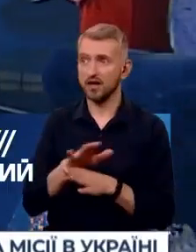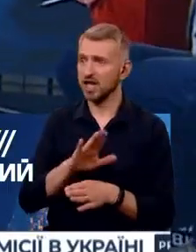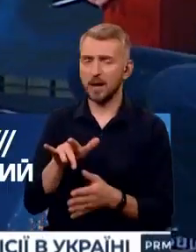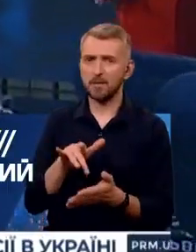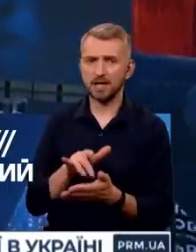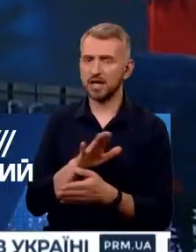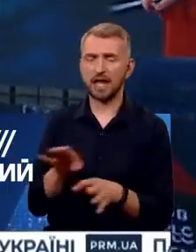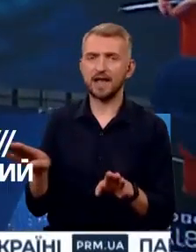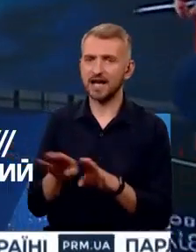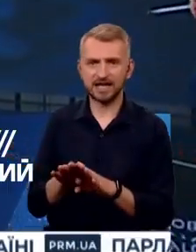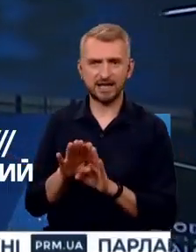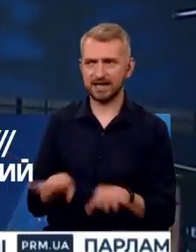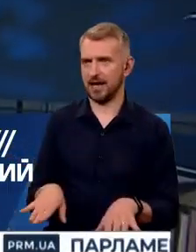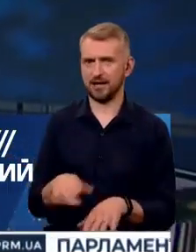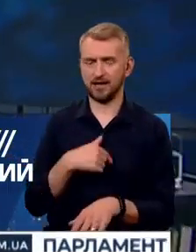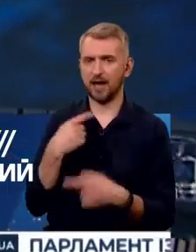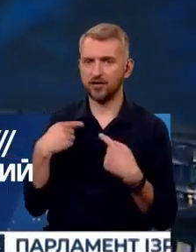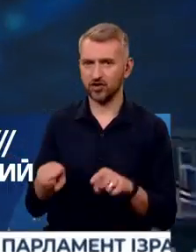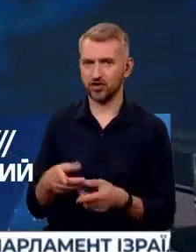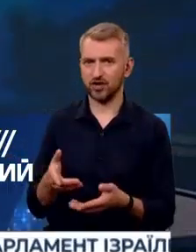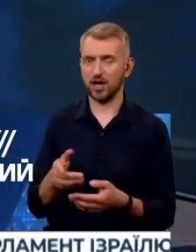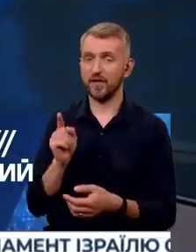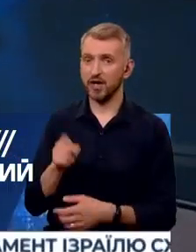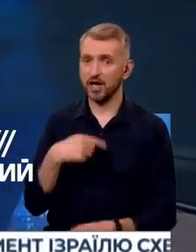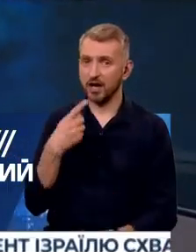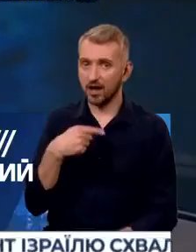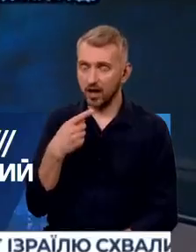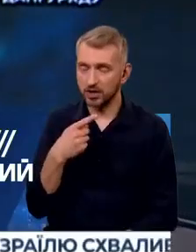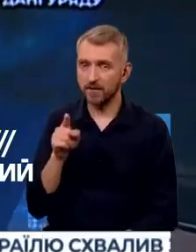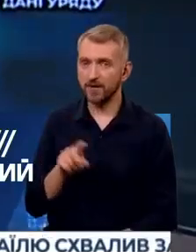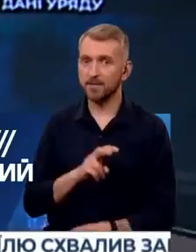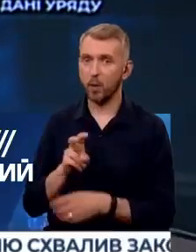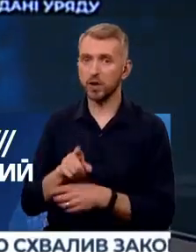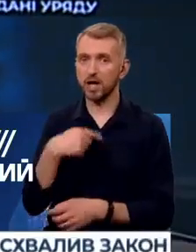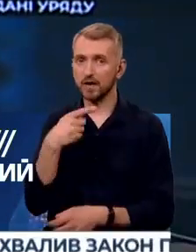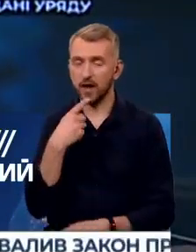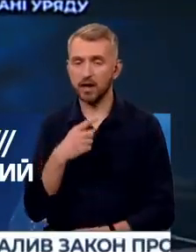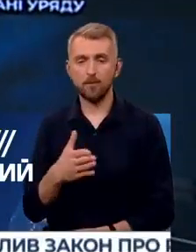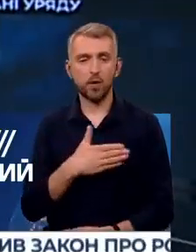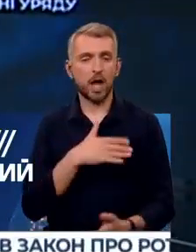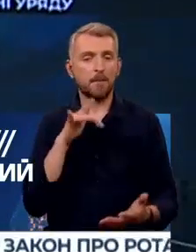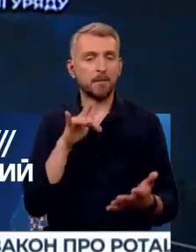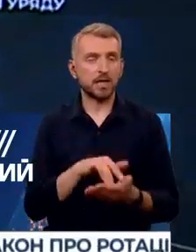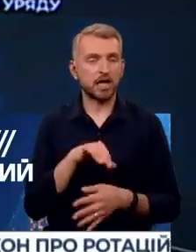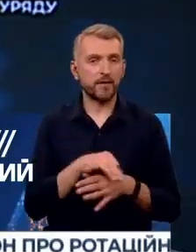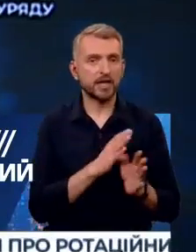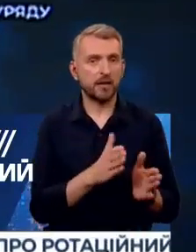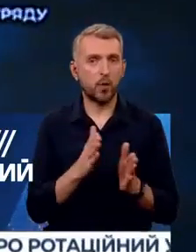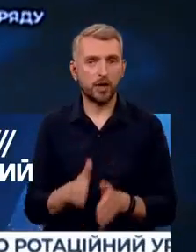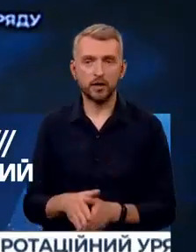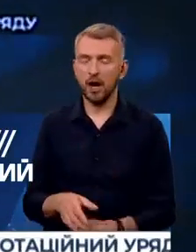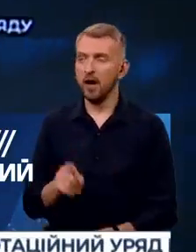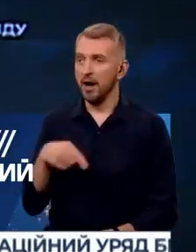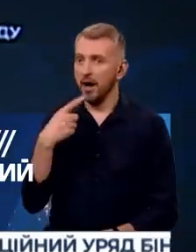не закрити, ні. Я інше. Ви приходили і казали, що моя мета навести одним одне,